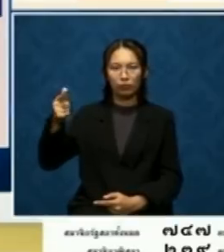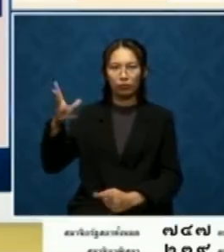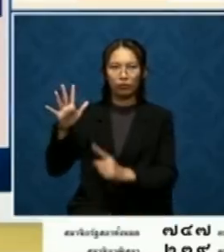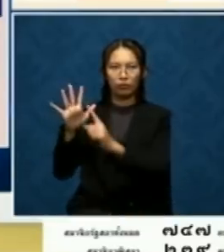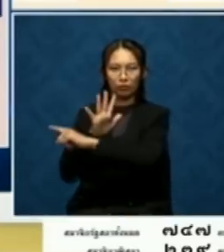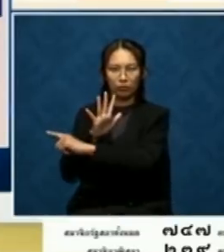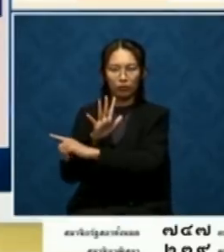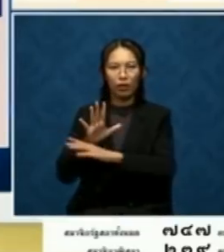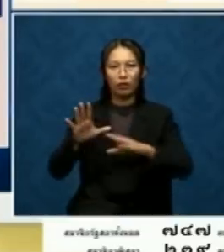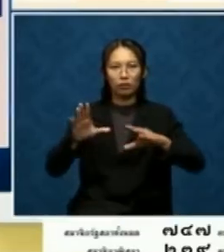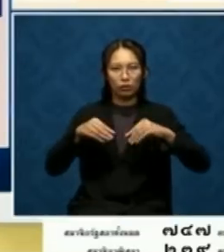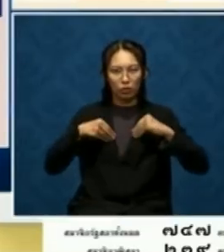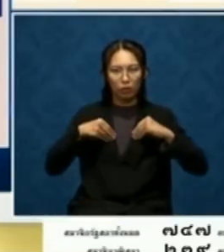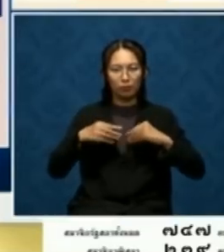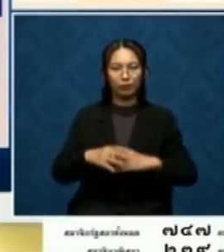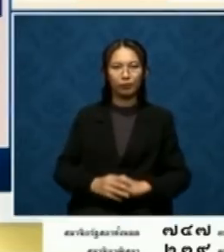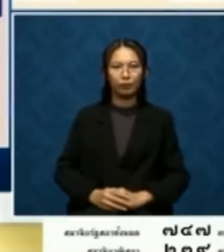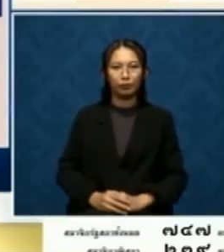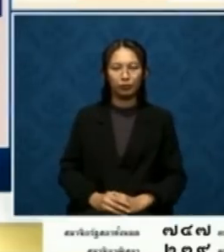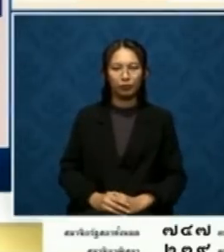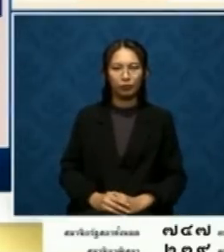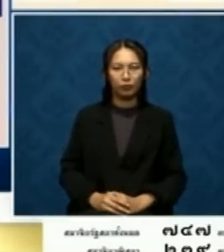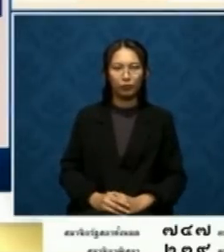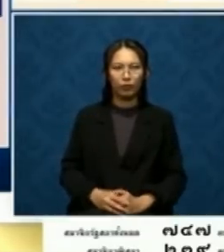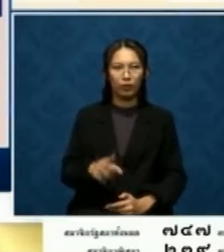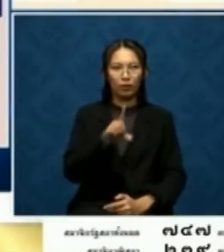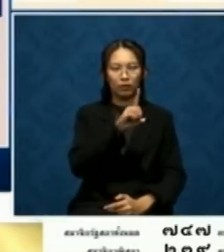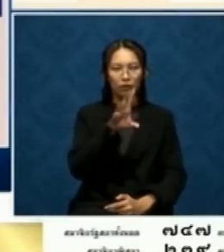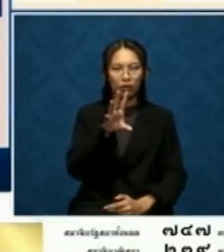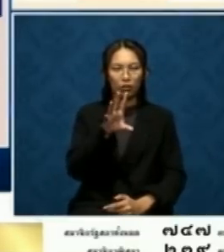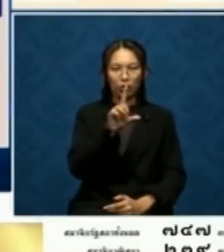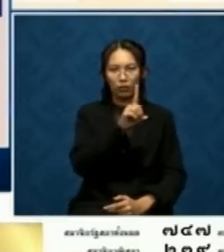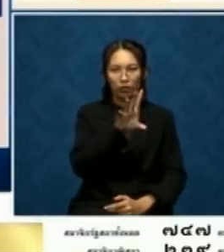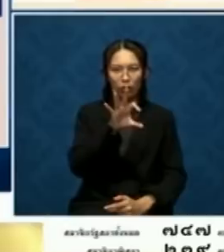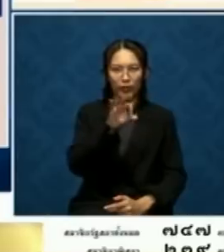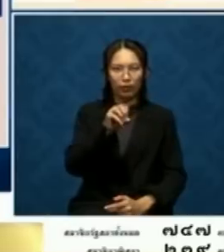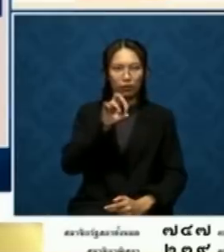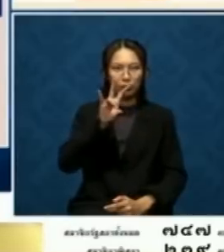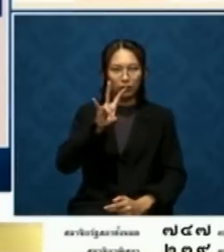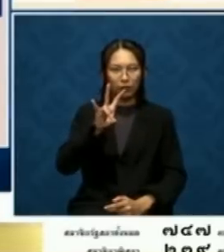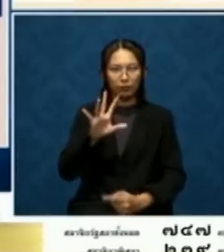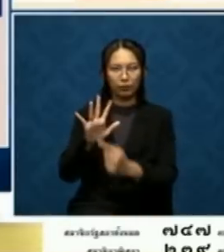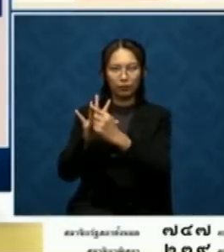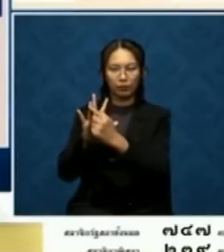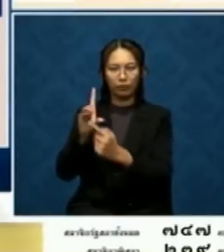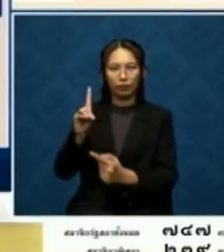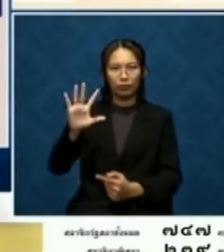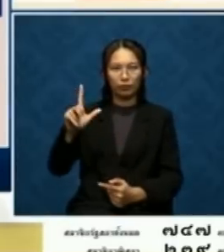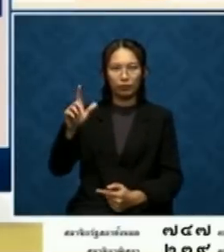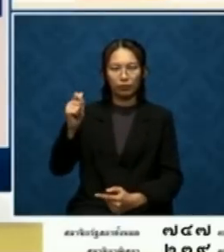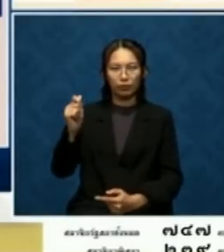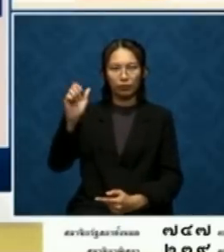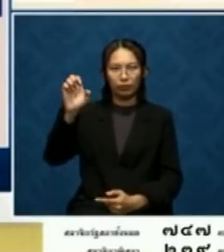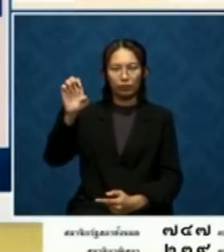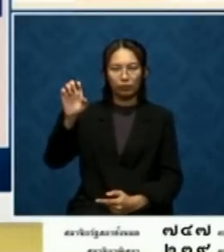ผมก็รู้แล้ว ก็รู้แล้วเลยจบเลยใช่ไหมฮะถือว่าจบ 10คนแรก เขาว่าจบนี่คือคุณเศรษฐาได้เป็นนะถูกไหมฮะ ถึงได้ชวนคุยตำแหน่งรัฐ